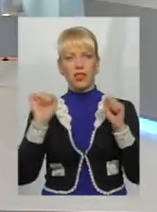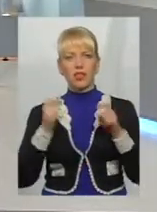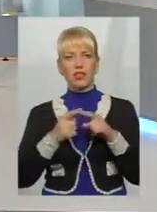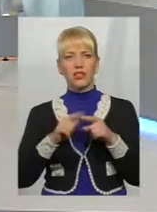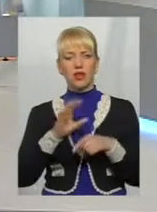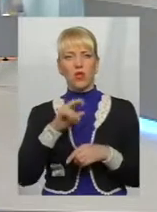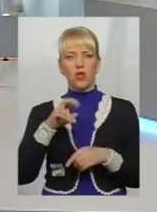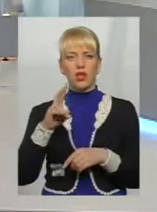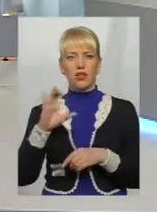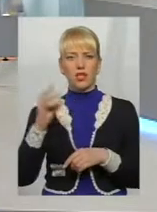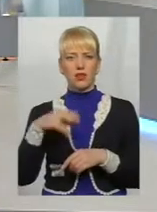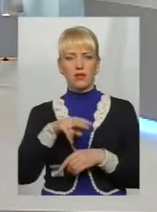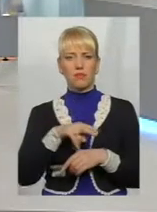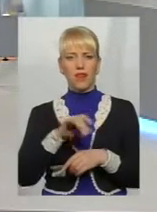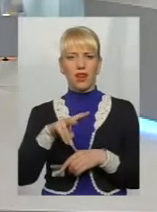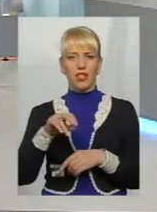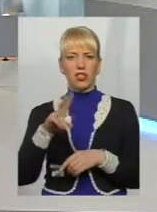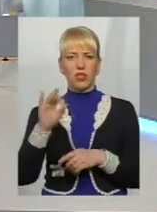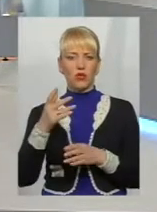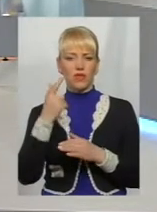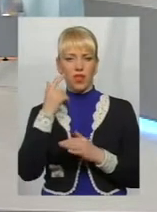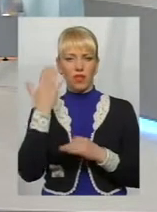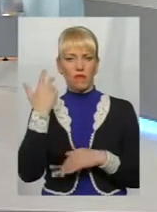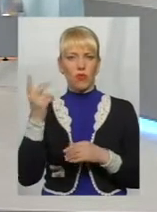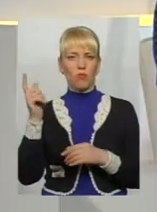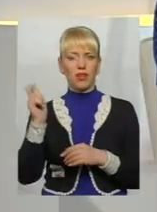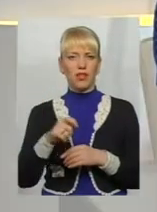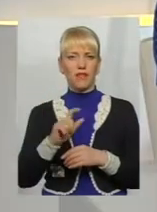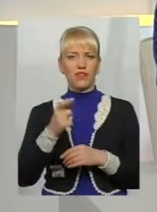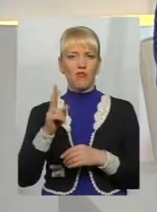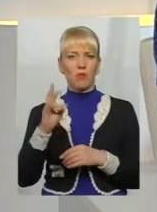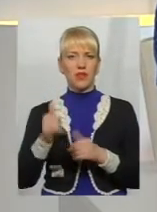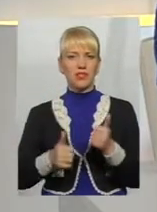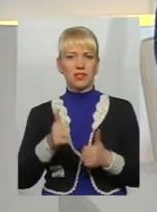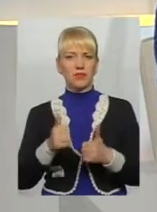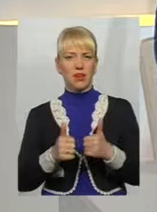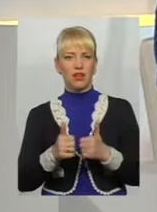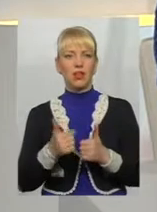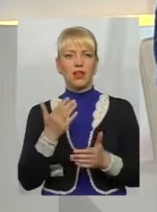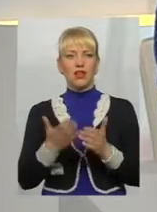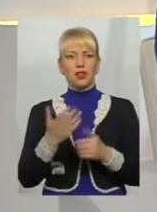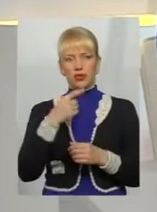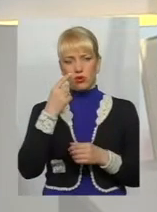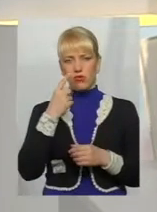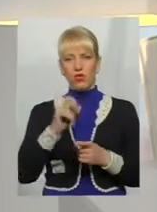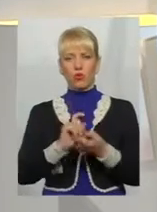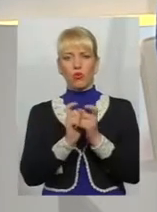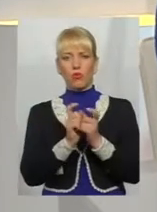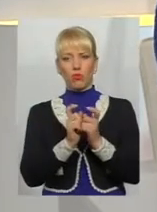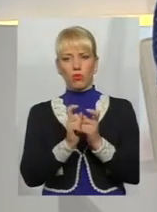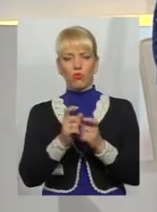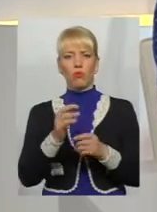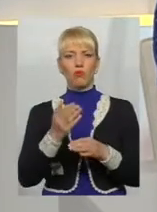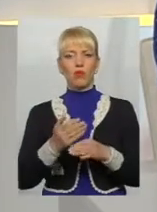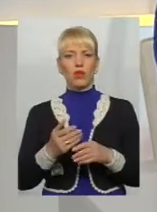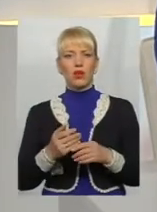він приїхав з європейського чемпіонату. Ну, власне, якщо ми говоримо про боротьбу, про важку атлетику,